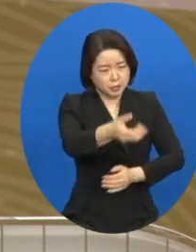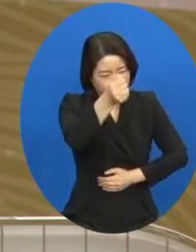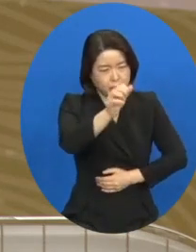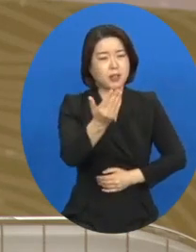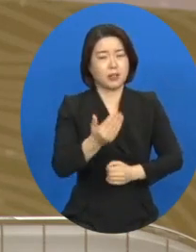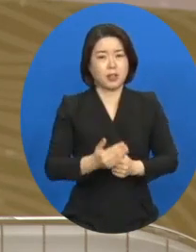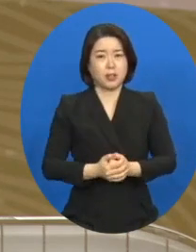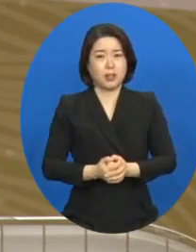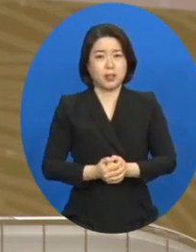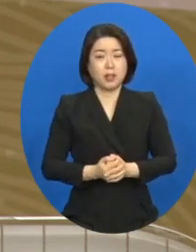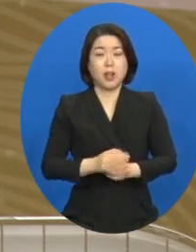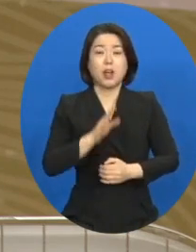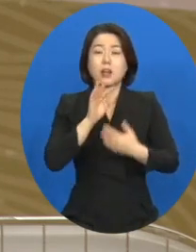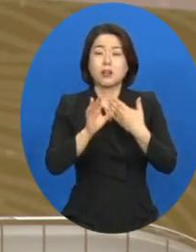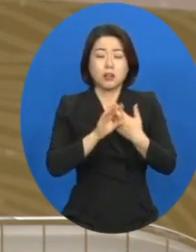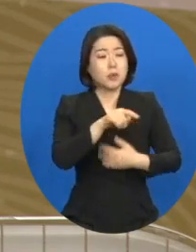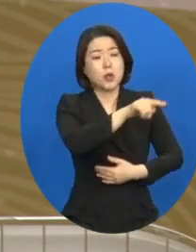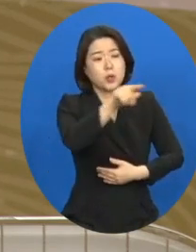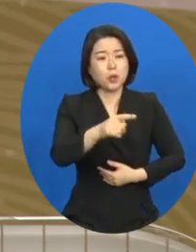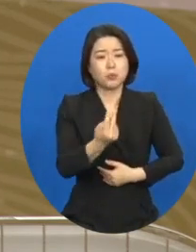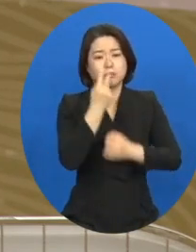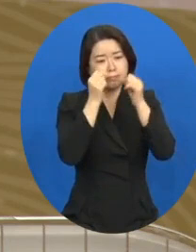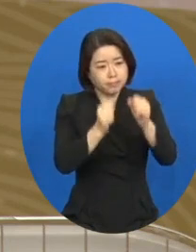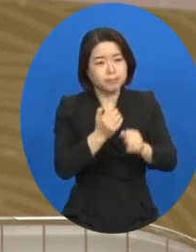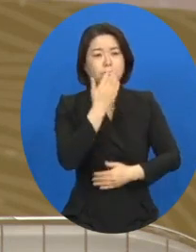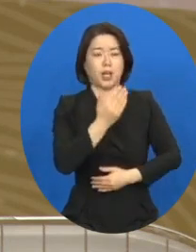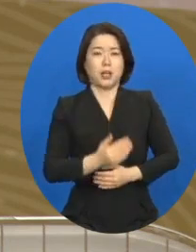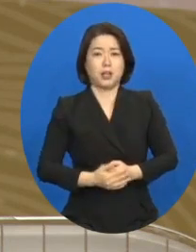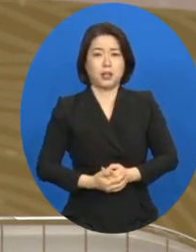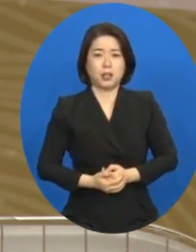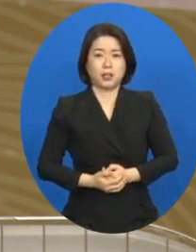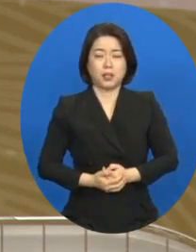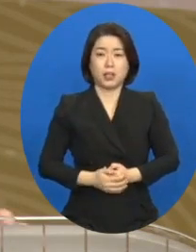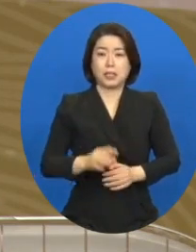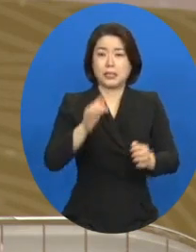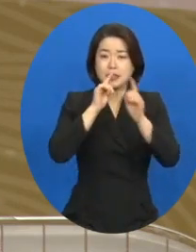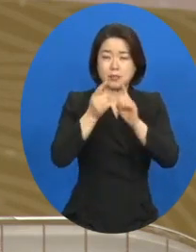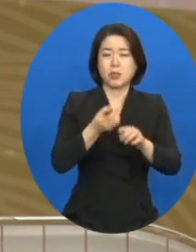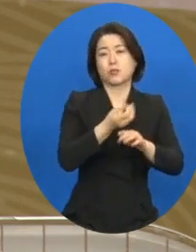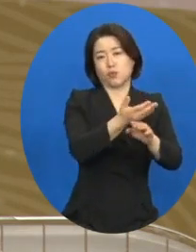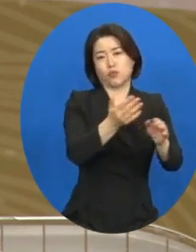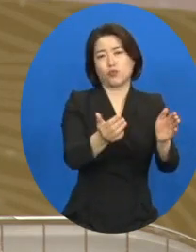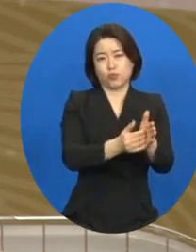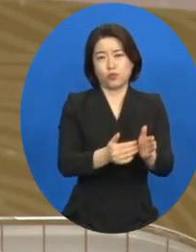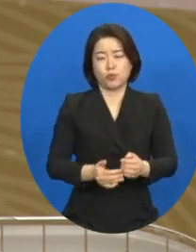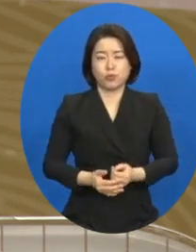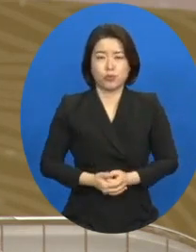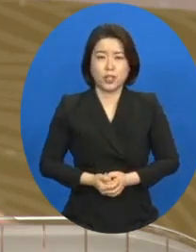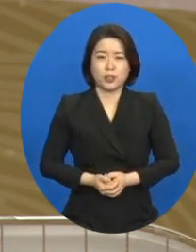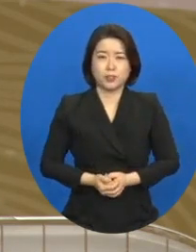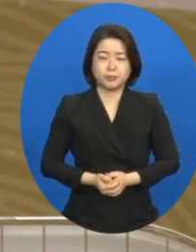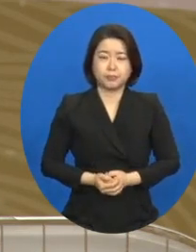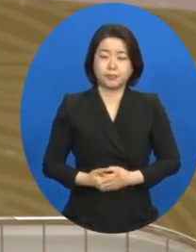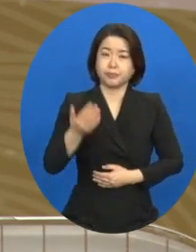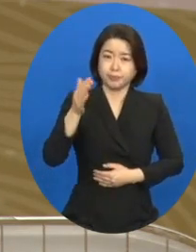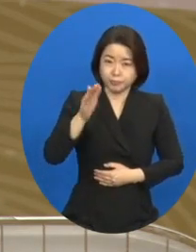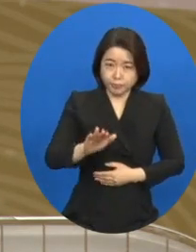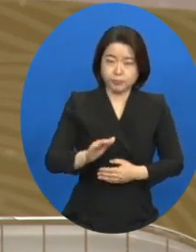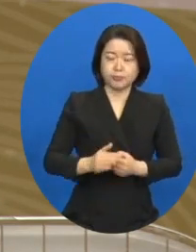가져야만 그래야 여러분 삽니다, 그 말씀을 하고 있는 겁니다. 그러나